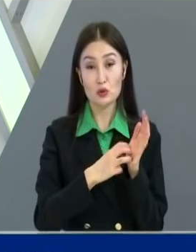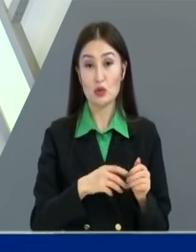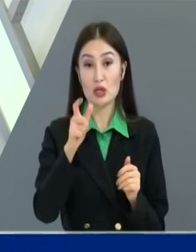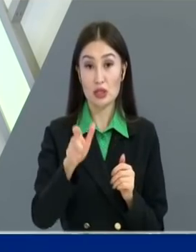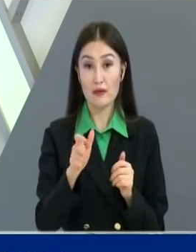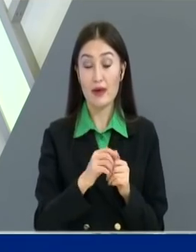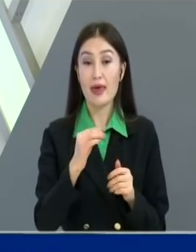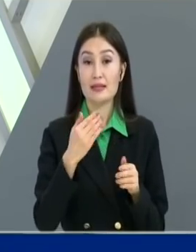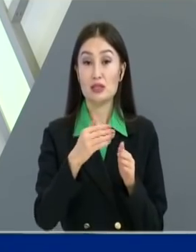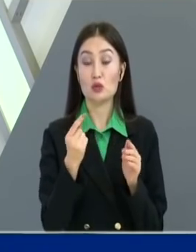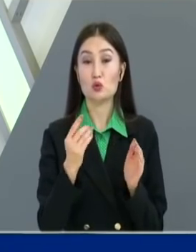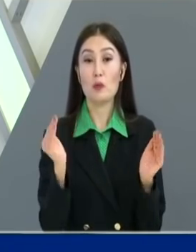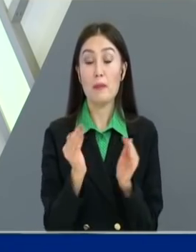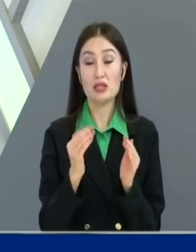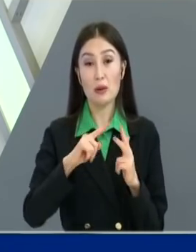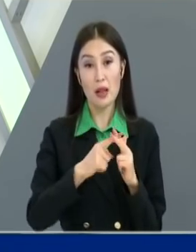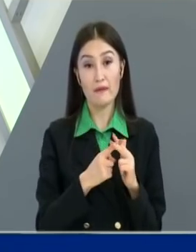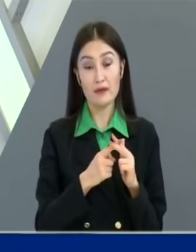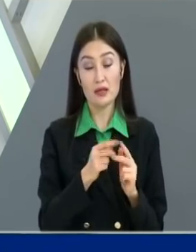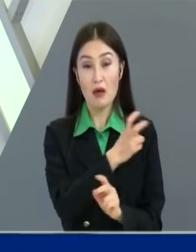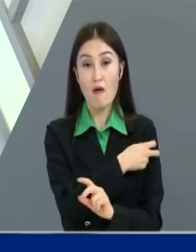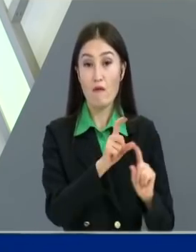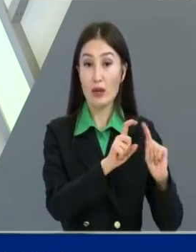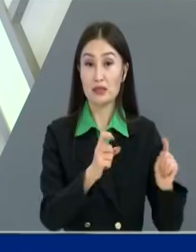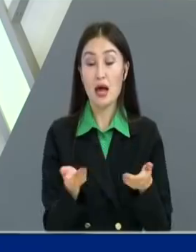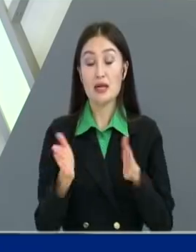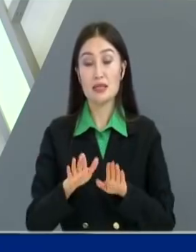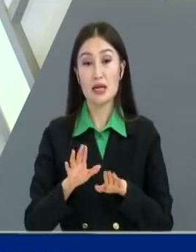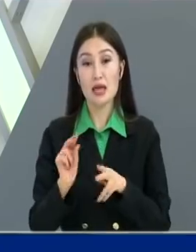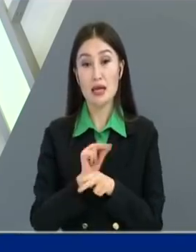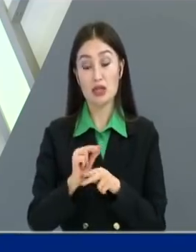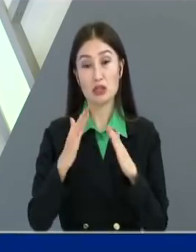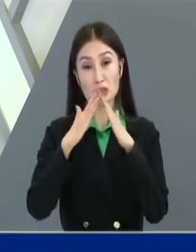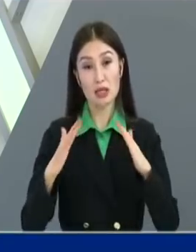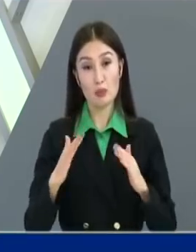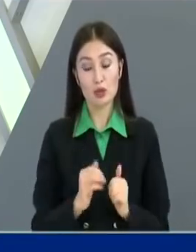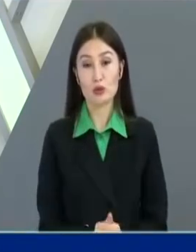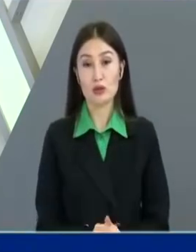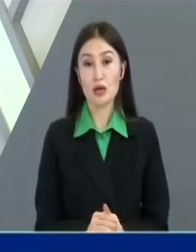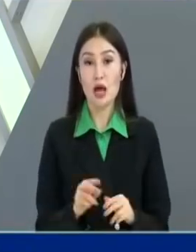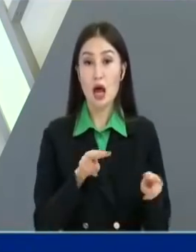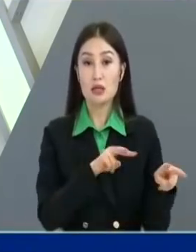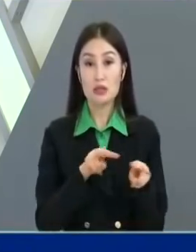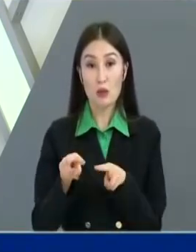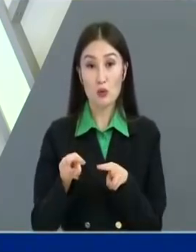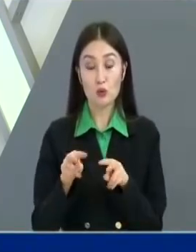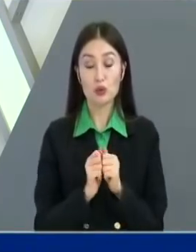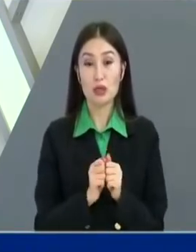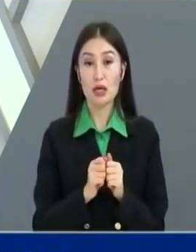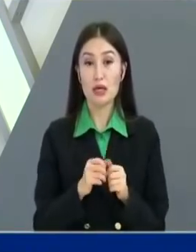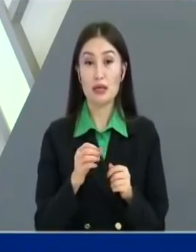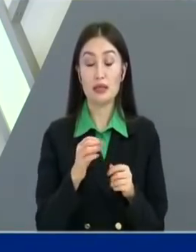пациентов. Из них чуть меньше половины в стационаре, остальные лечатся амбулаторно. Тотальное соблюдение правил